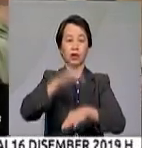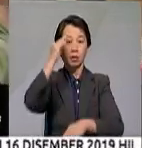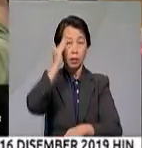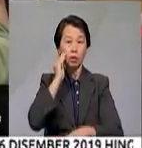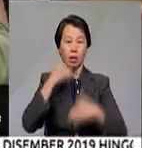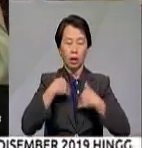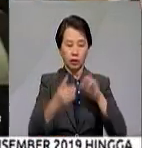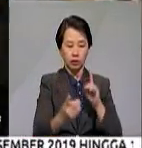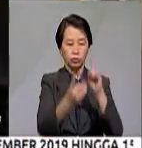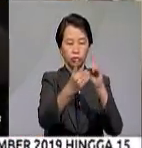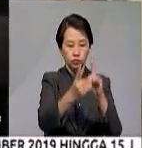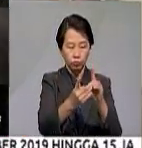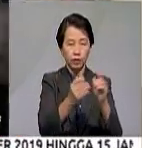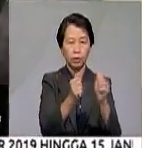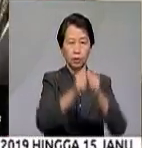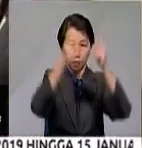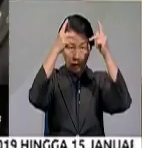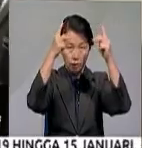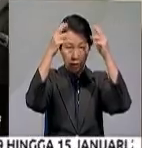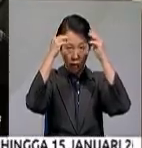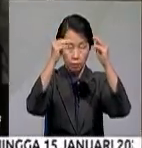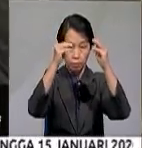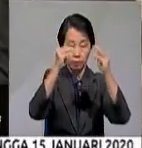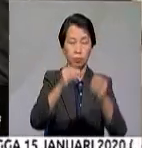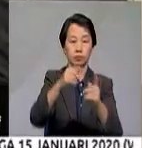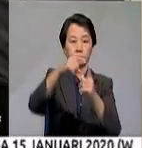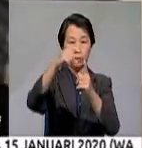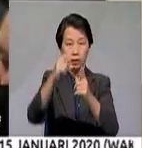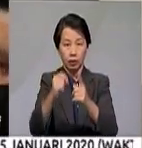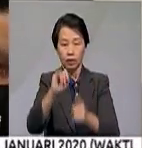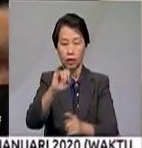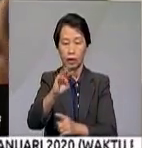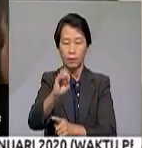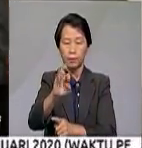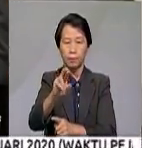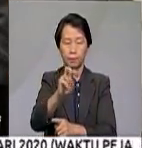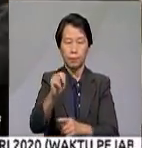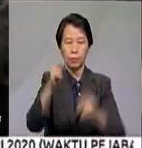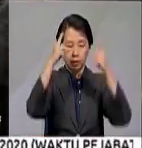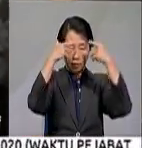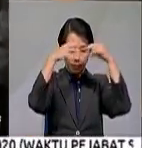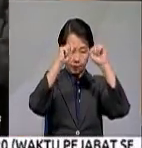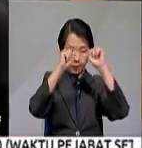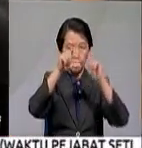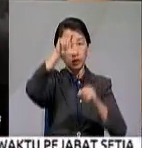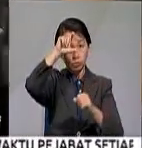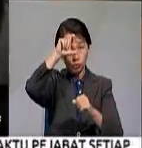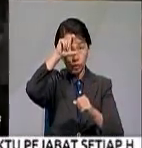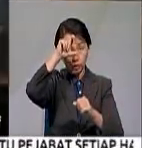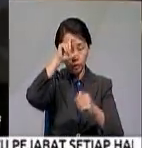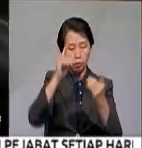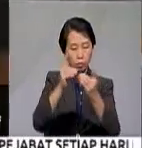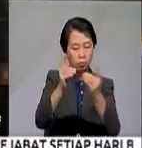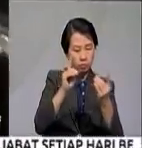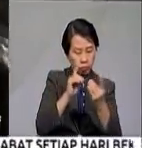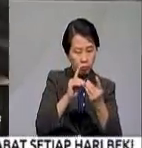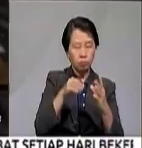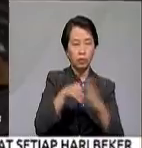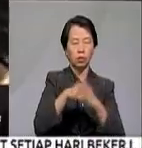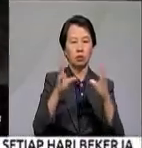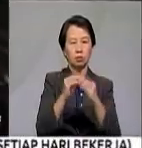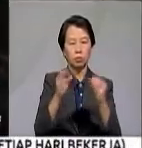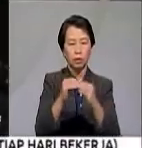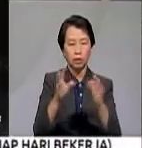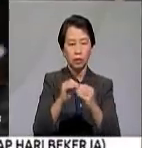mengadakan perjumpaan bersama Perdana Menteri Pakistan Imran Khan dan Presiden Turki Recep Tayyip Erdogan pada Perhimpunan Agung